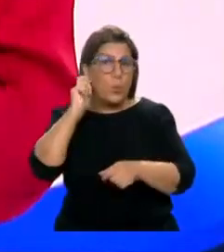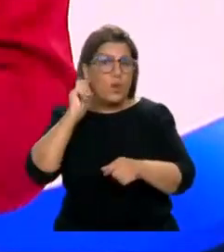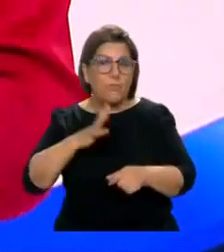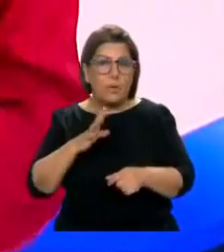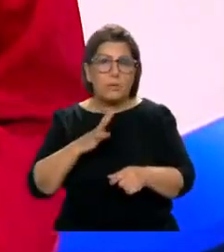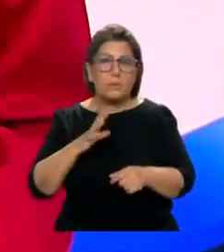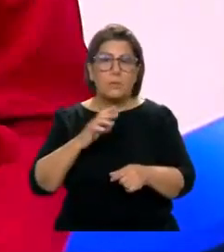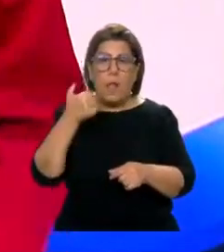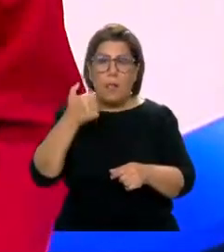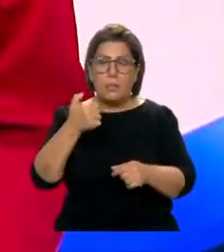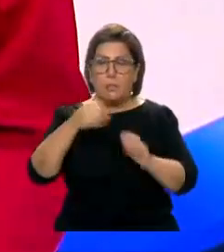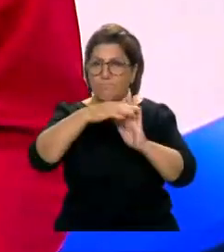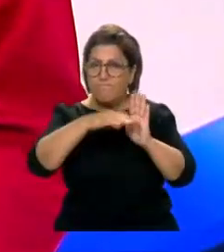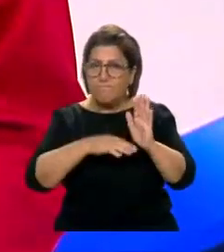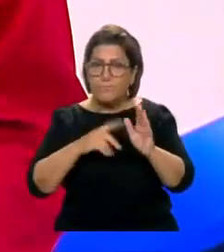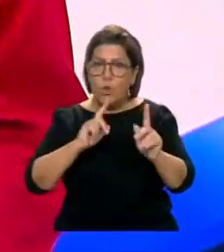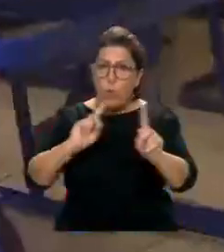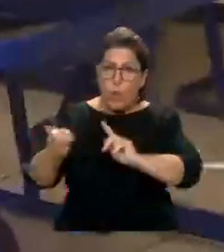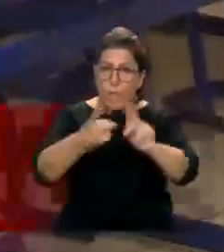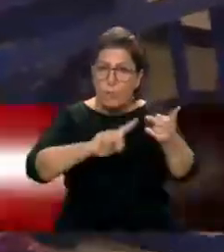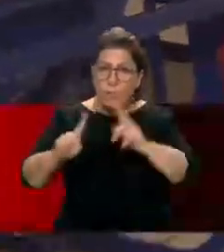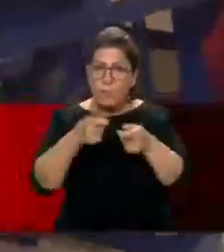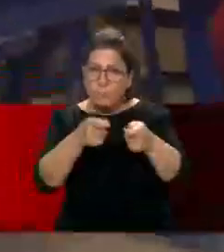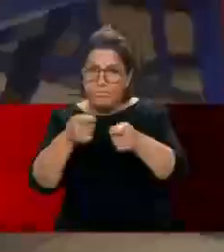6 adımda yönetebilirsiniz.